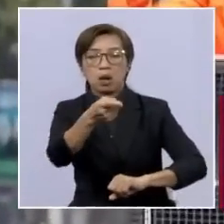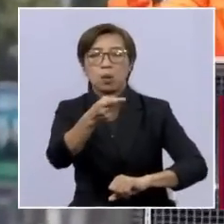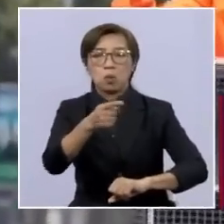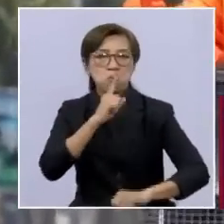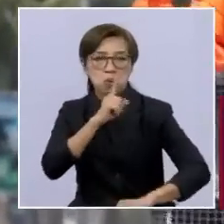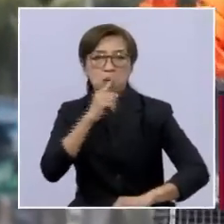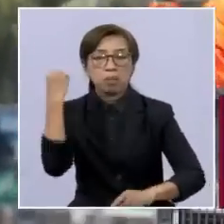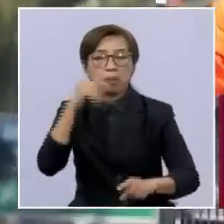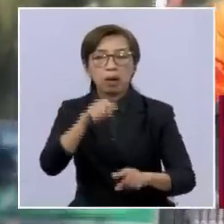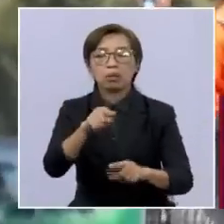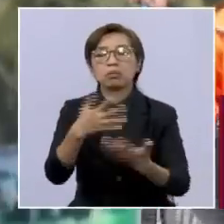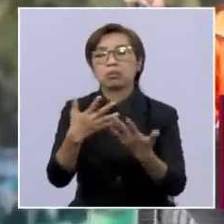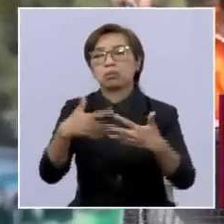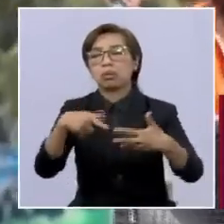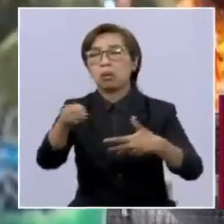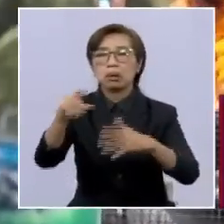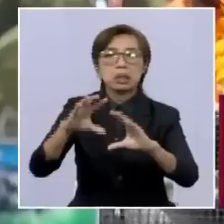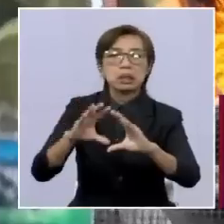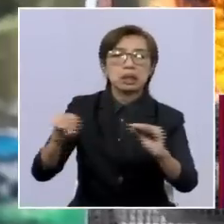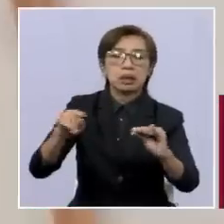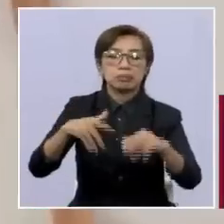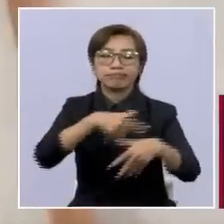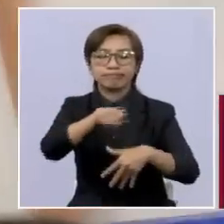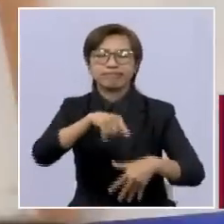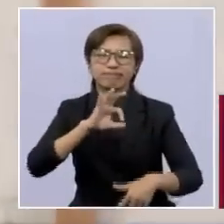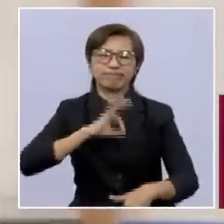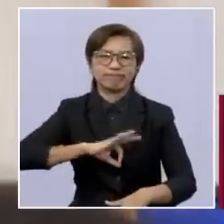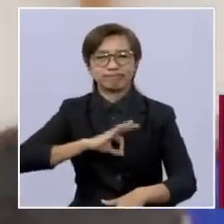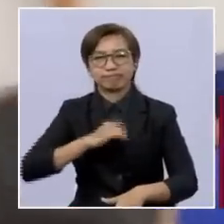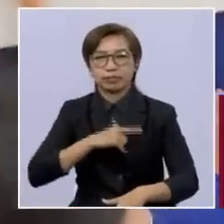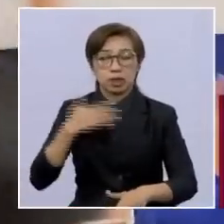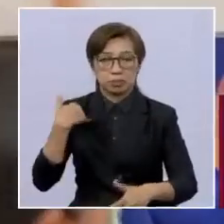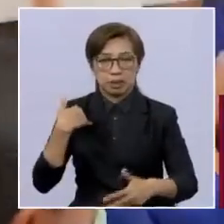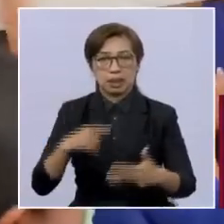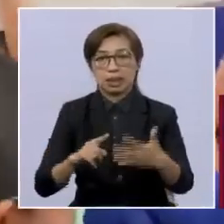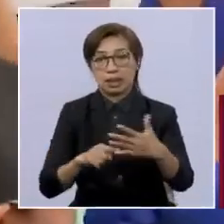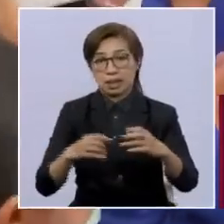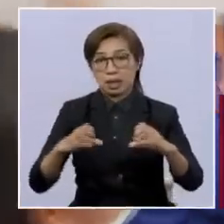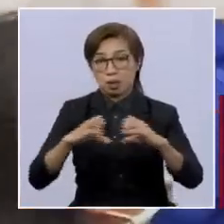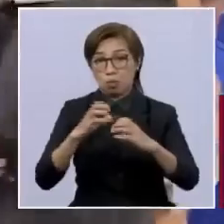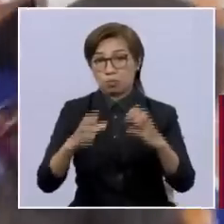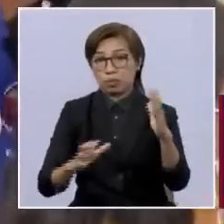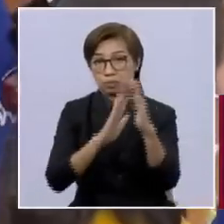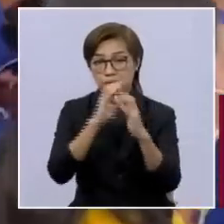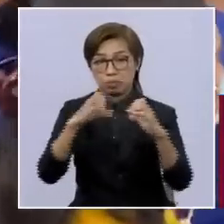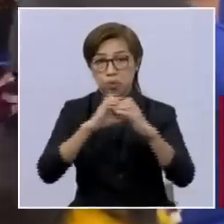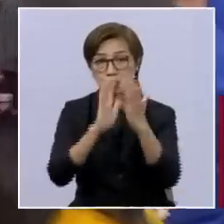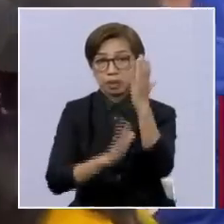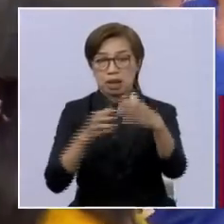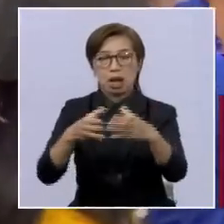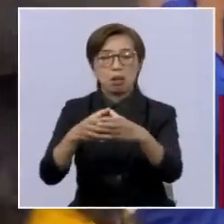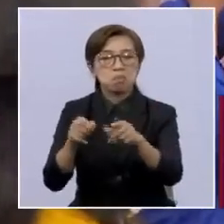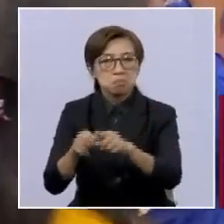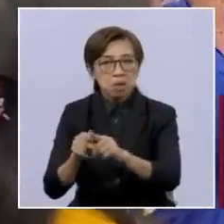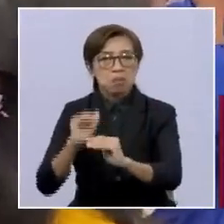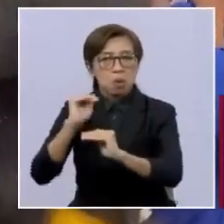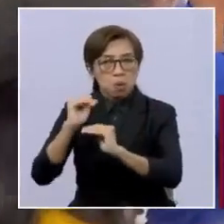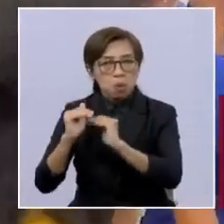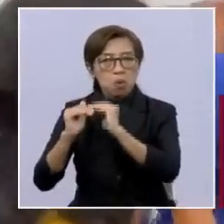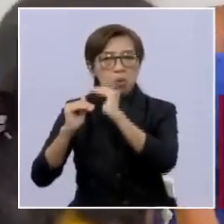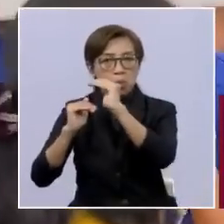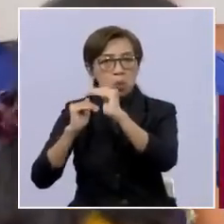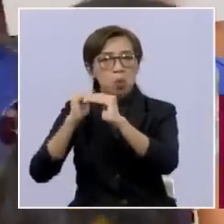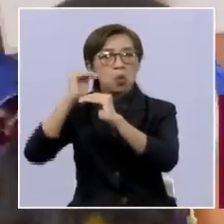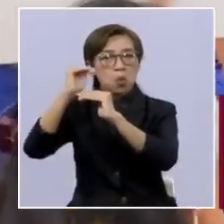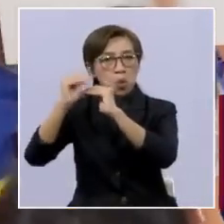นะคะปิดท้ายกันที่ภูมิใจไทยกันหน่อยจุดแข็งก็คือเขาเติบโตแบบค่อยๆเป็นค่อยๆไปอะค่ะเป็นพรรคที่มีทรัพยากรทาง